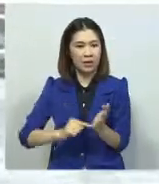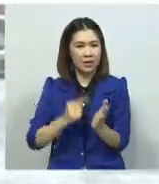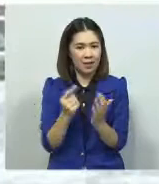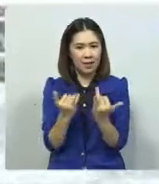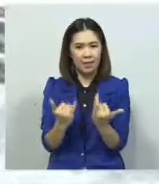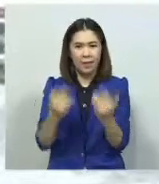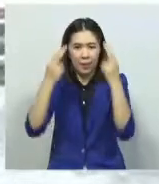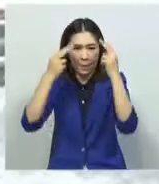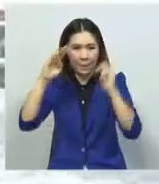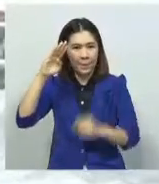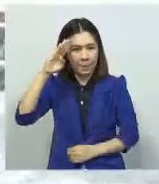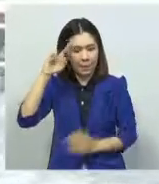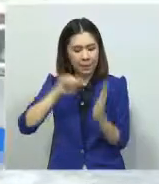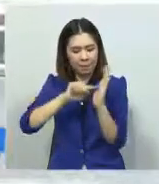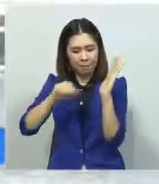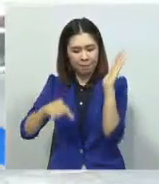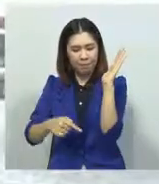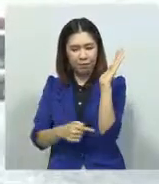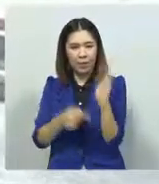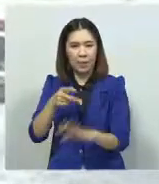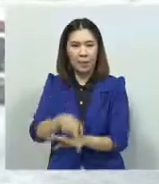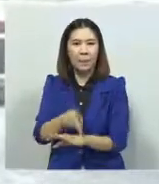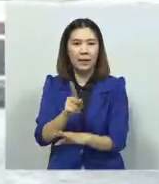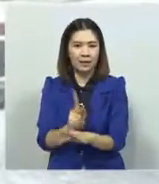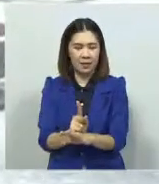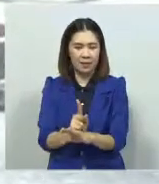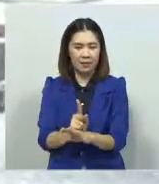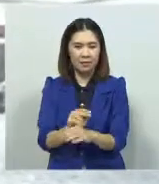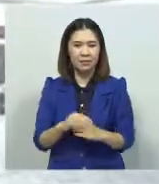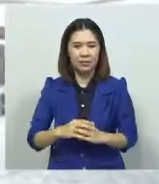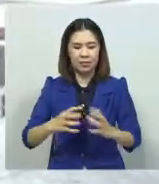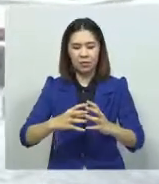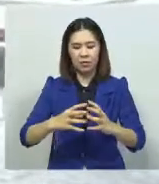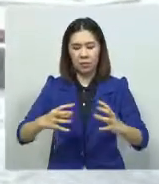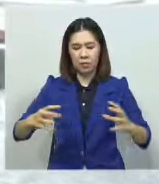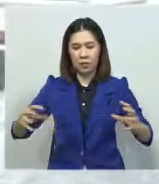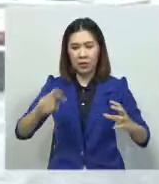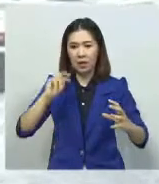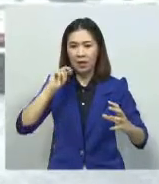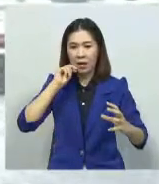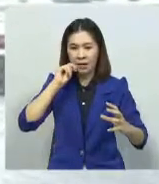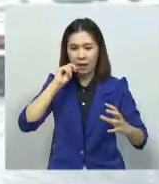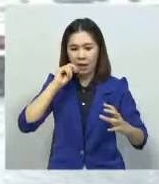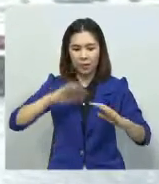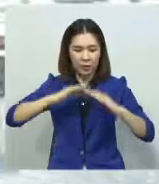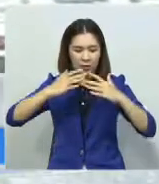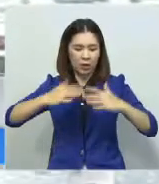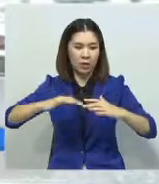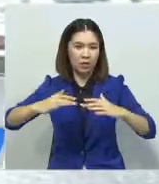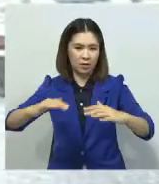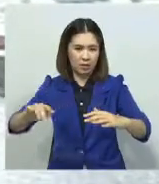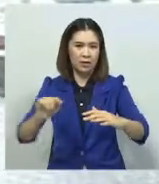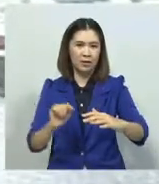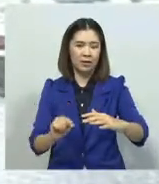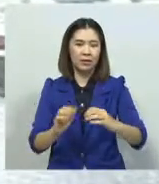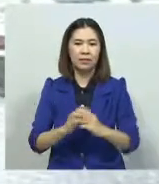ายกรัฐมนตรีได้เดินทางมาเป็นประธานในพิธีส่งน้ำผ่านท่อลอดใต้สมุยนะคะผ่านท่อลอ